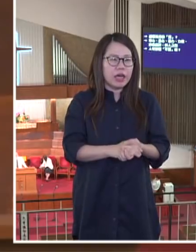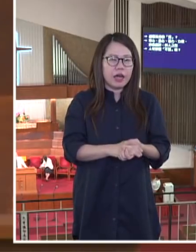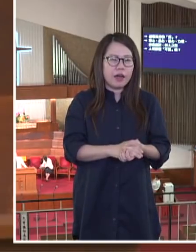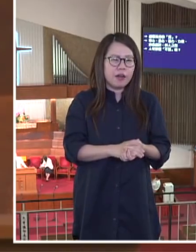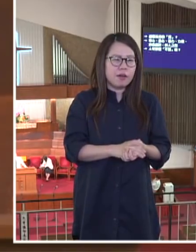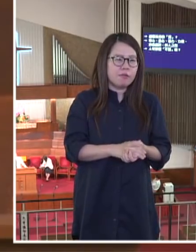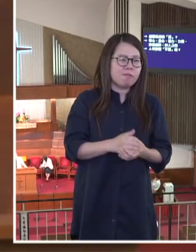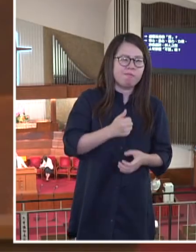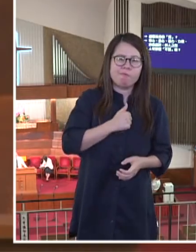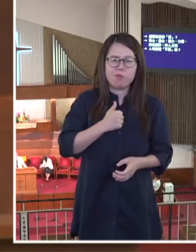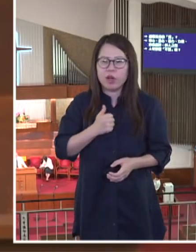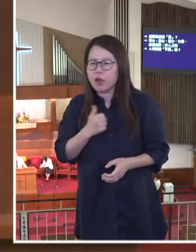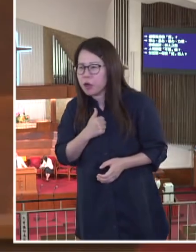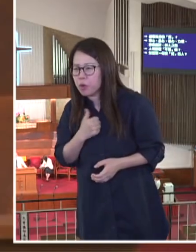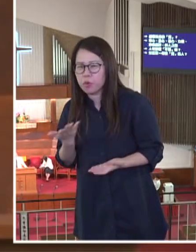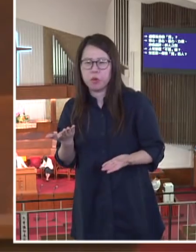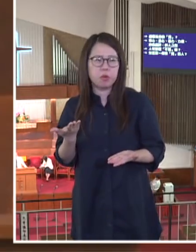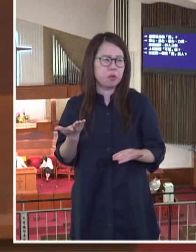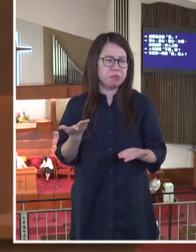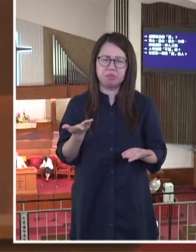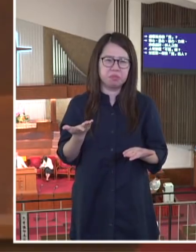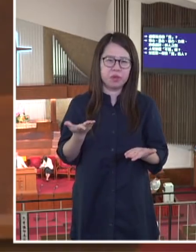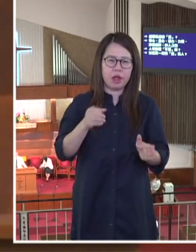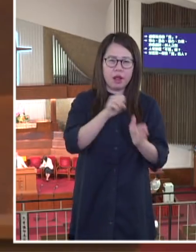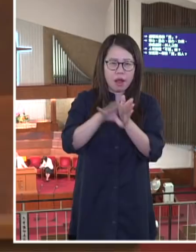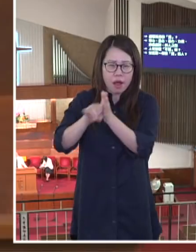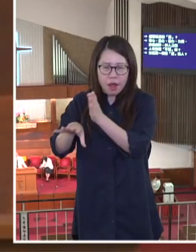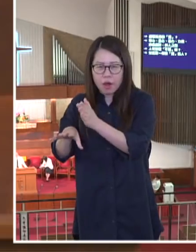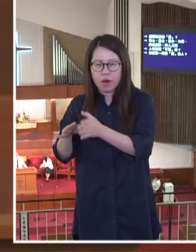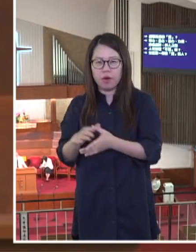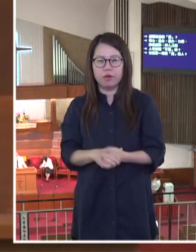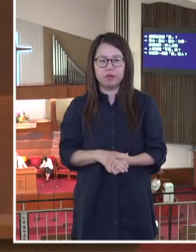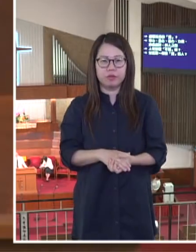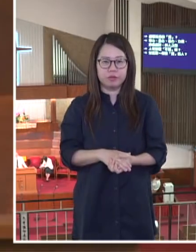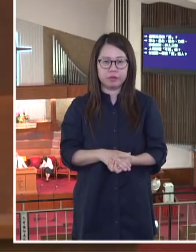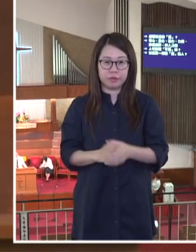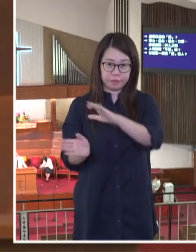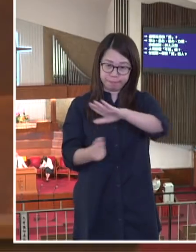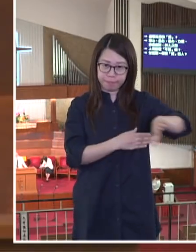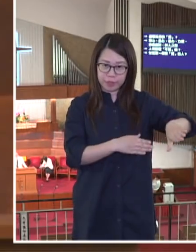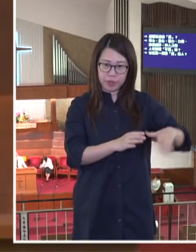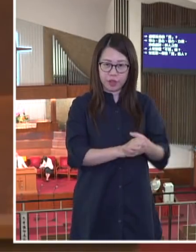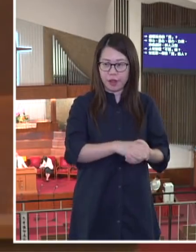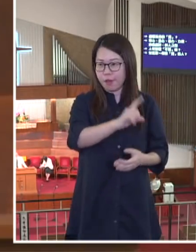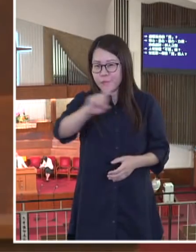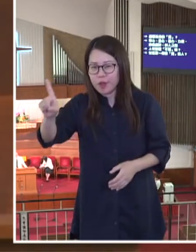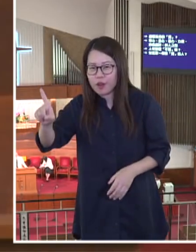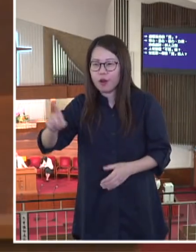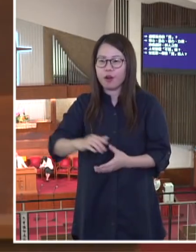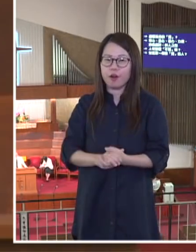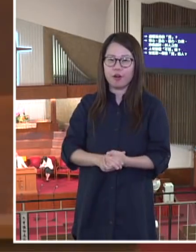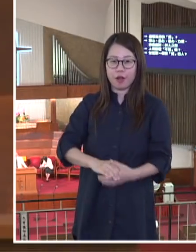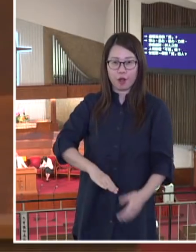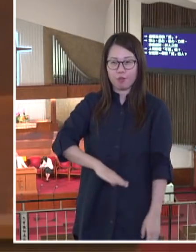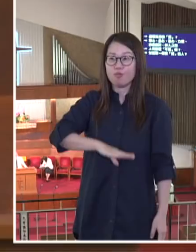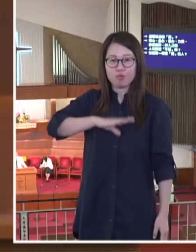的不满，但有些人可能会觉得啊，我是一个很满的人，即是可能你正当打之年啦，